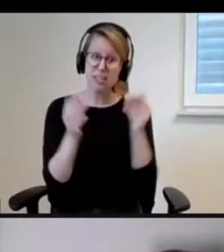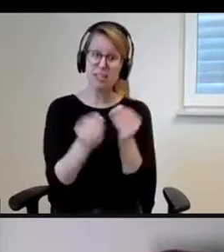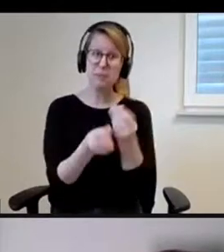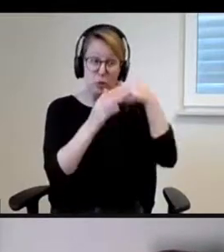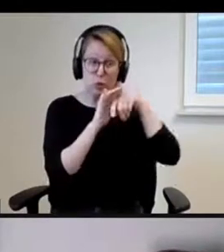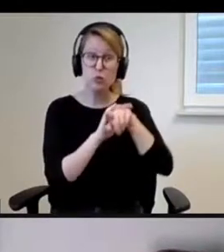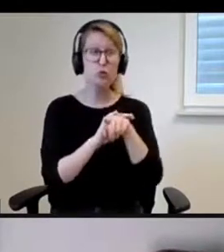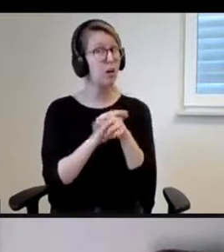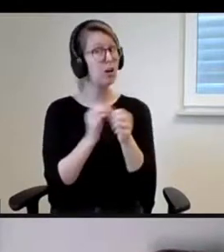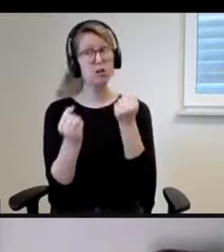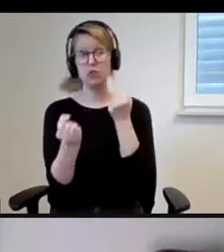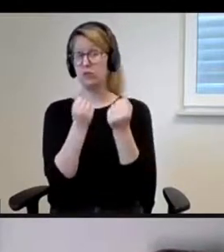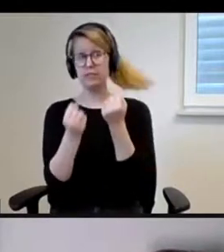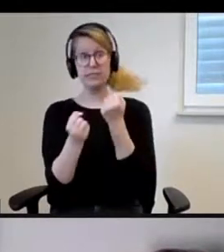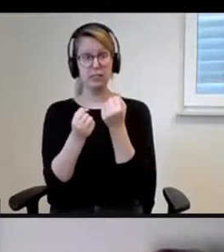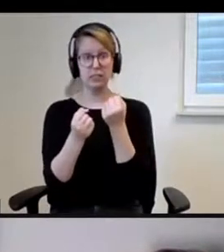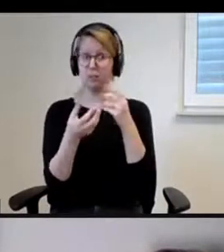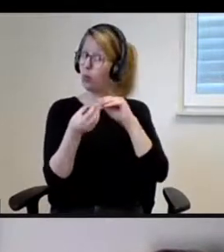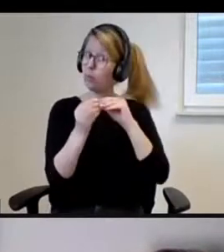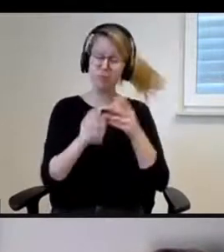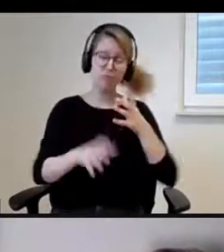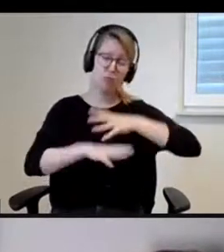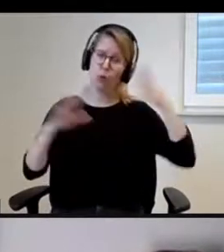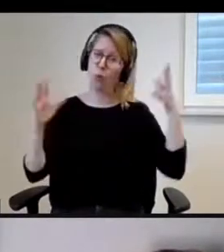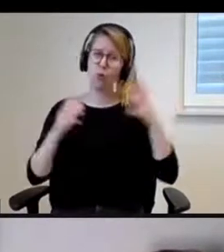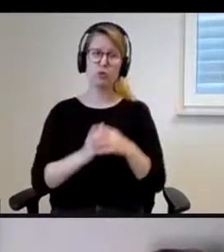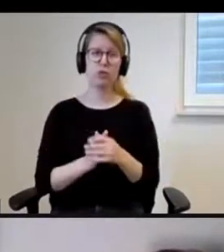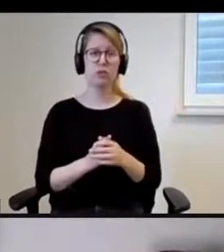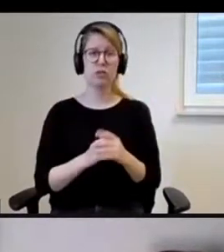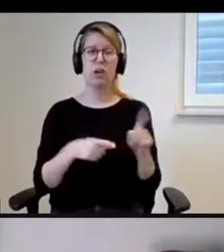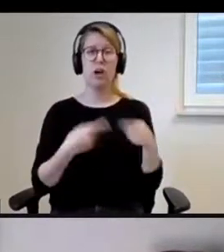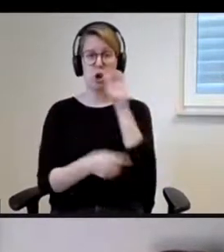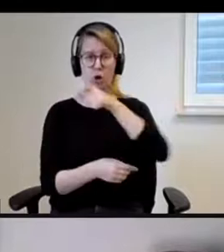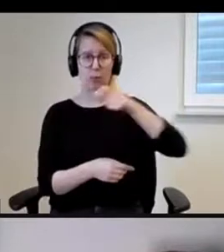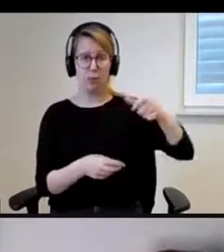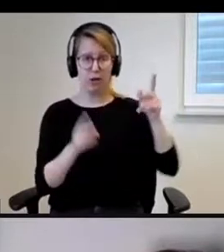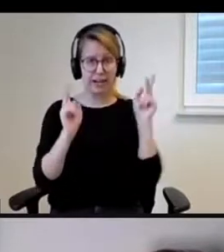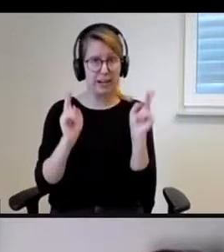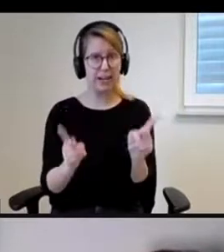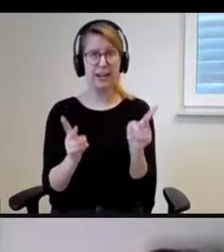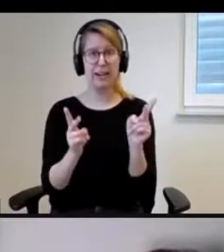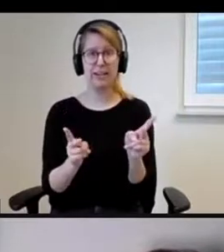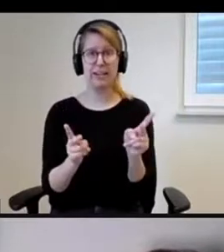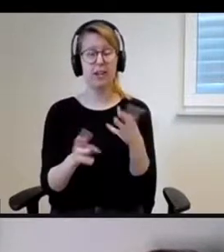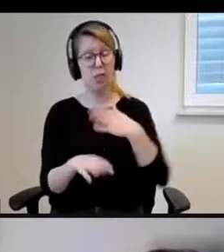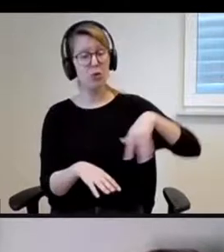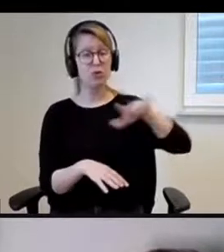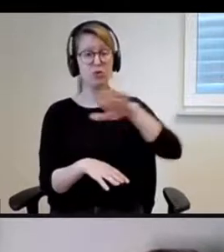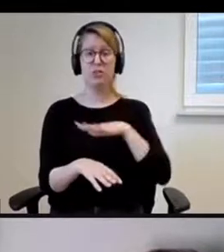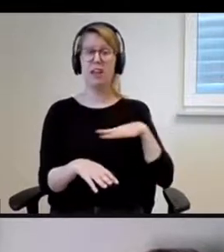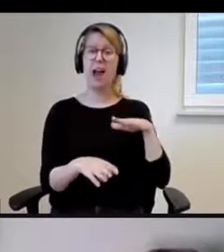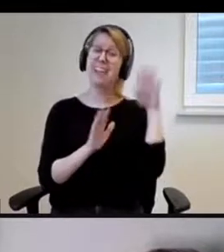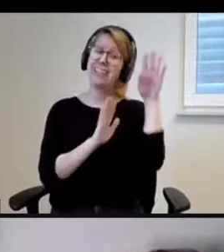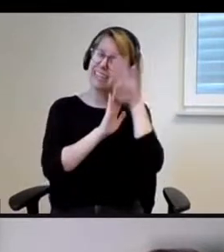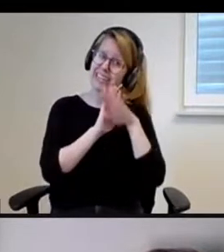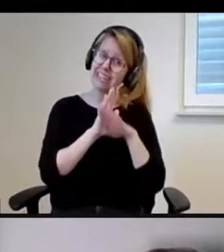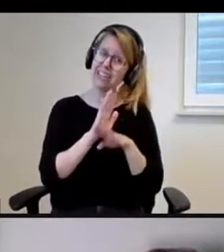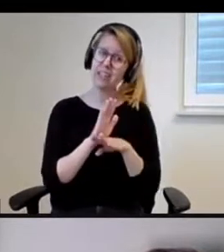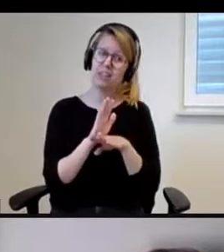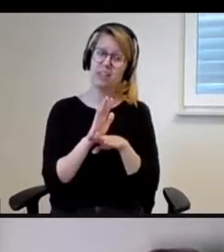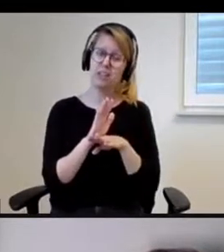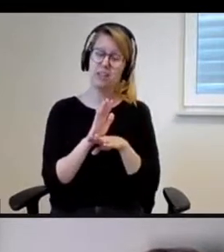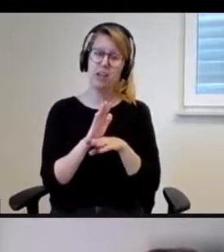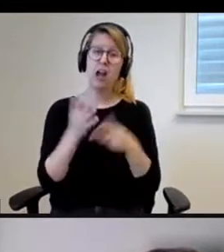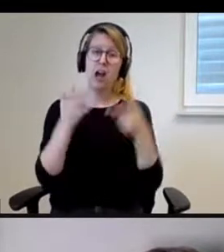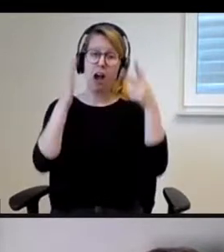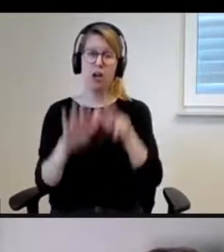droits des citoyennes et des citoyens. Des réglementations nationales privent 800 000 citoyennes et citoyens européens handicapés